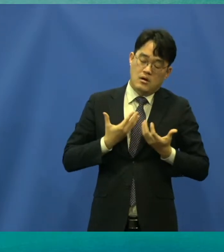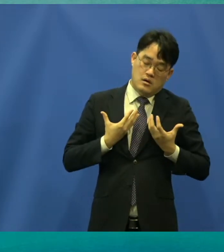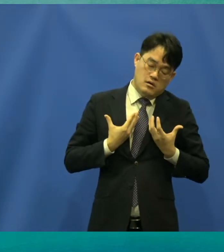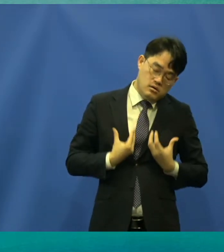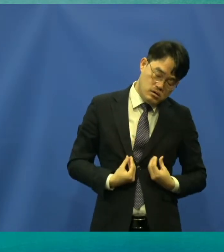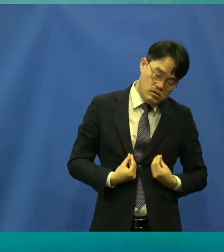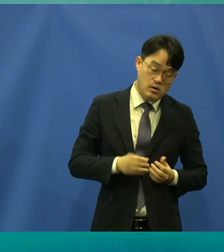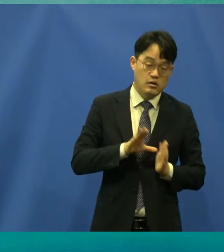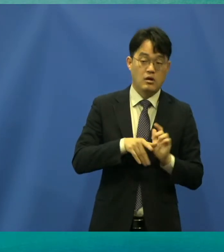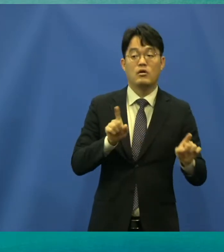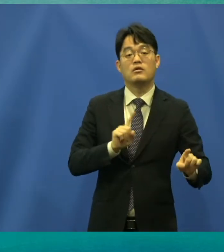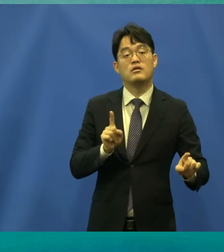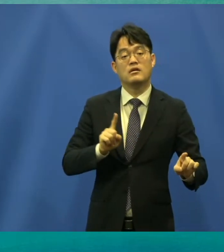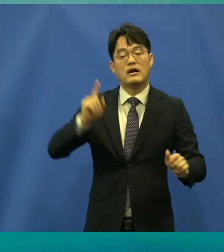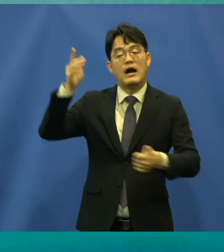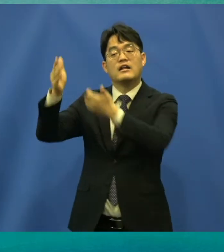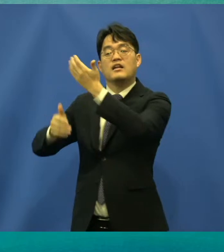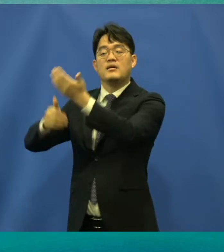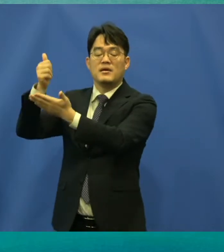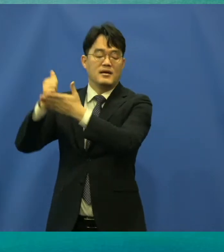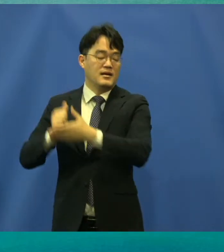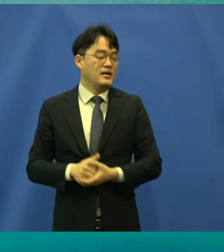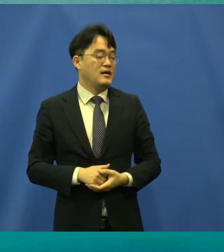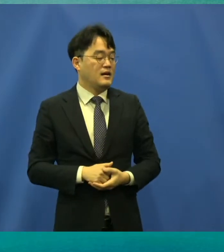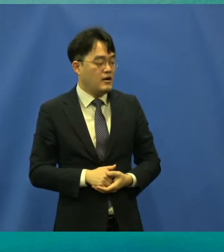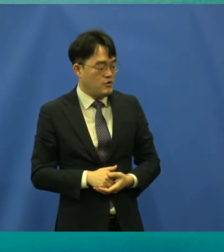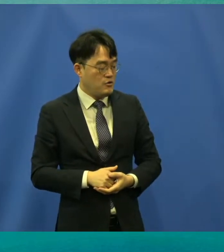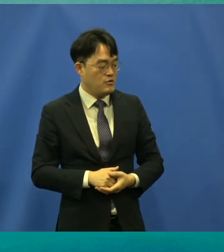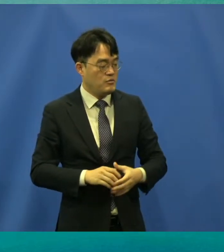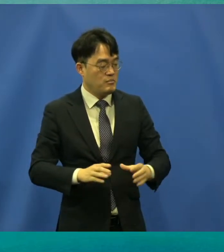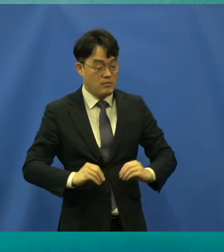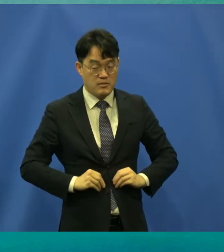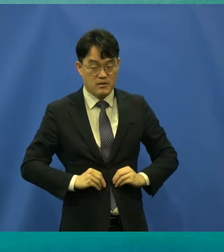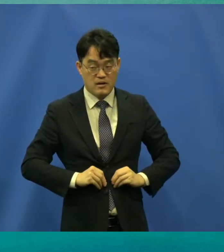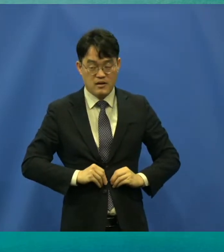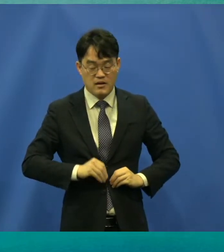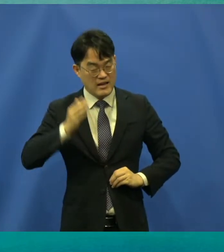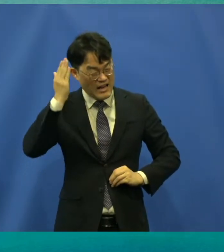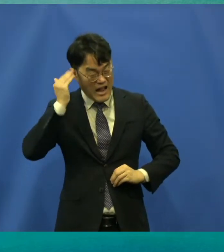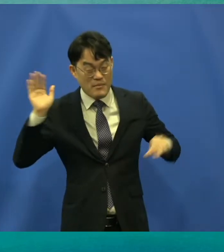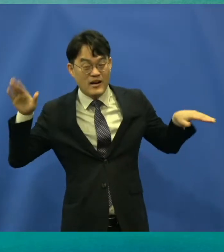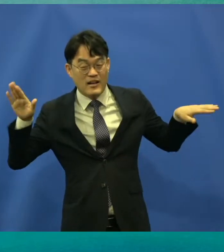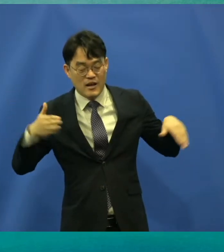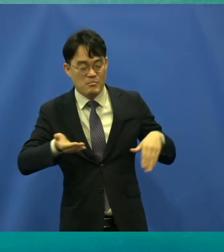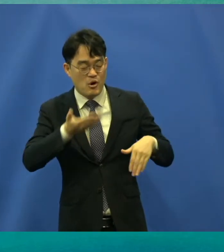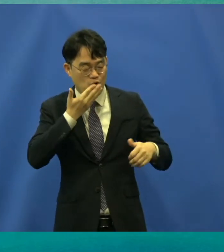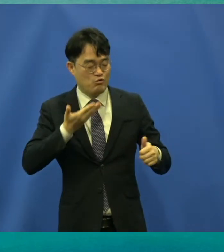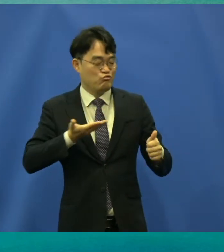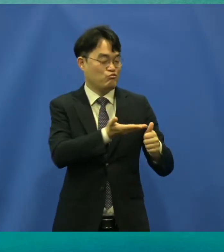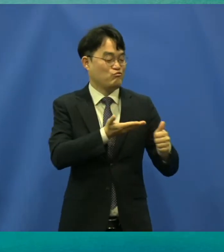이 떡을 떼어 주시는 주님은 제자들의 무너진 마음을 일으켜 세워줍니다.